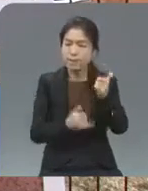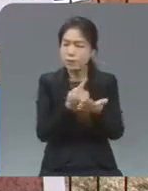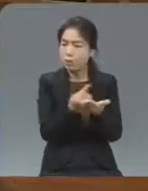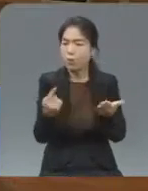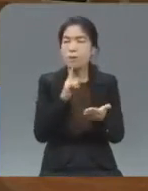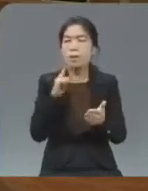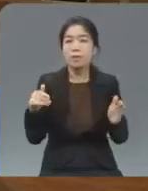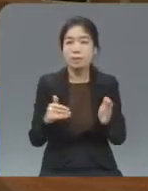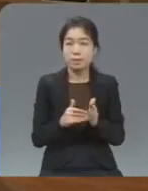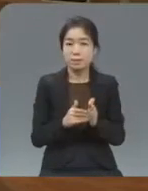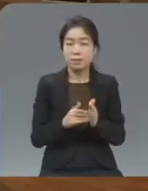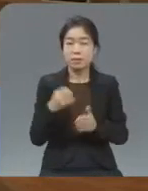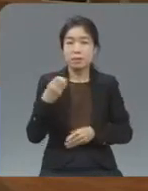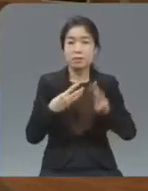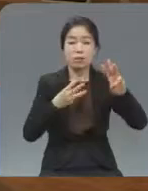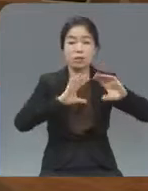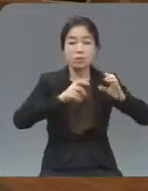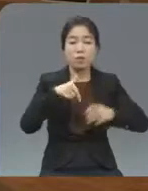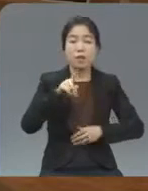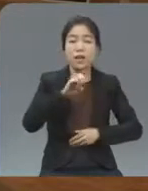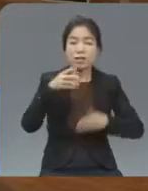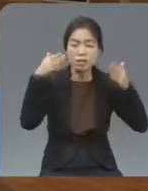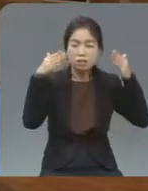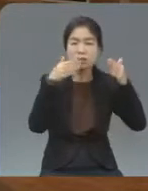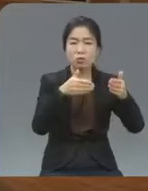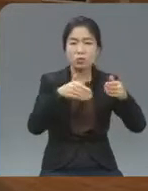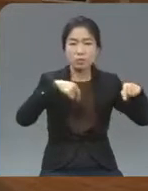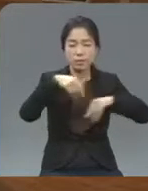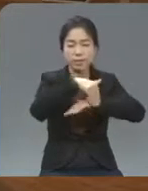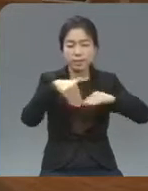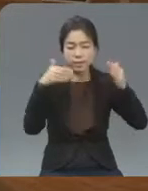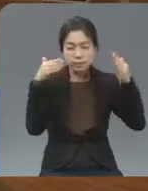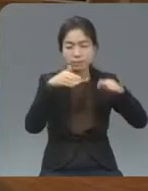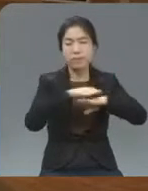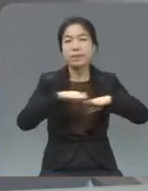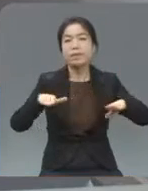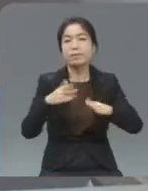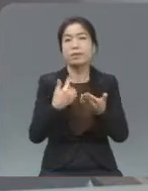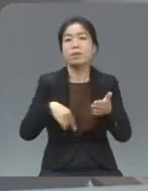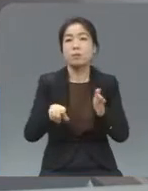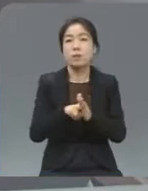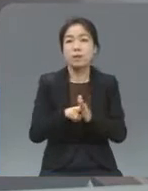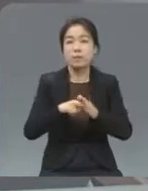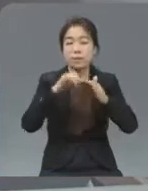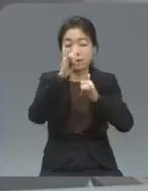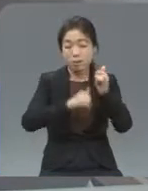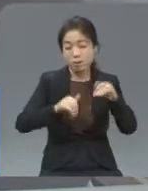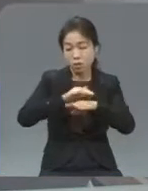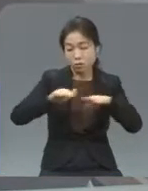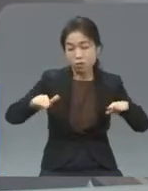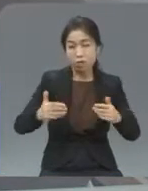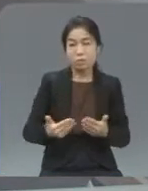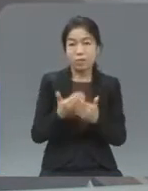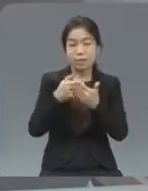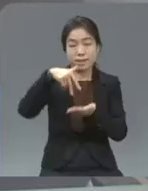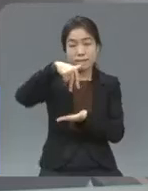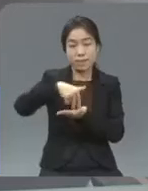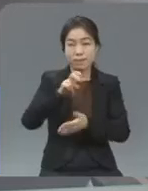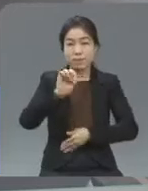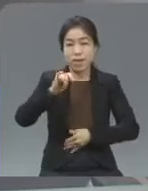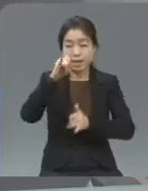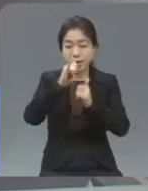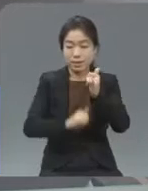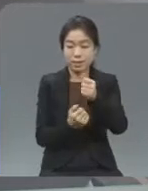지적했습니다. 또 삼국과 가야사 중심의 정책적 편향 극복에 따른 역사 균형 발전의 시각에서 마한사 복원을